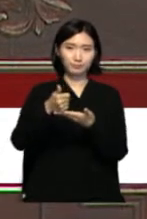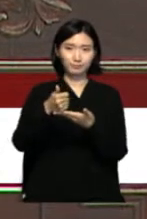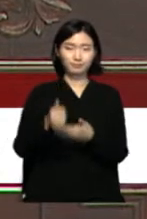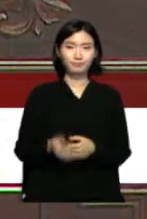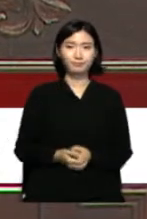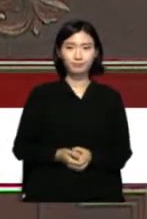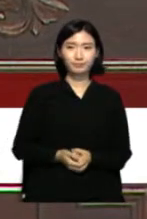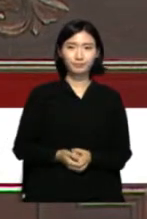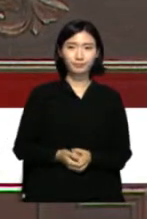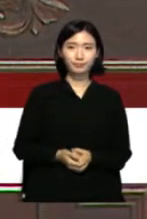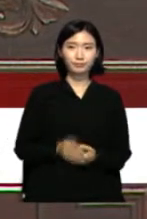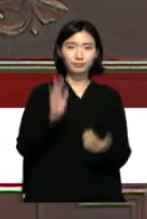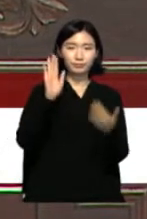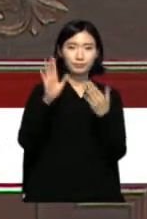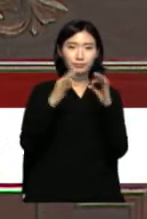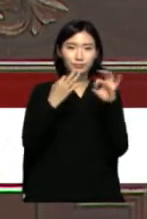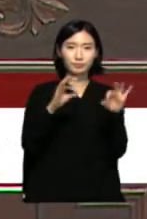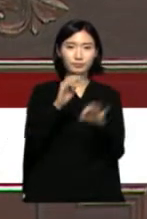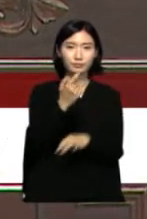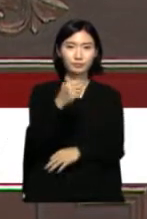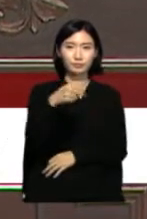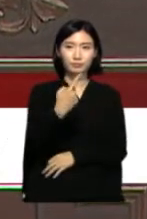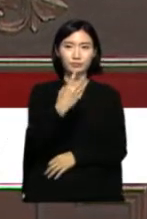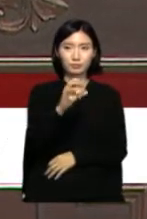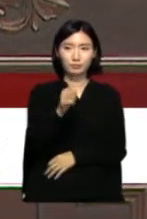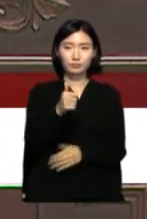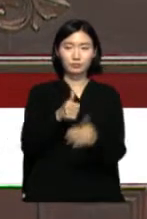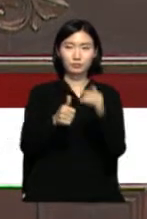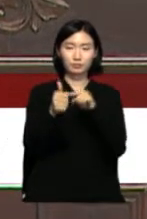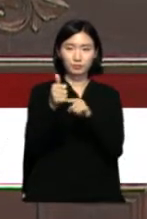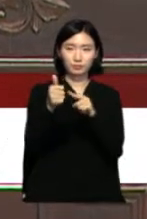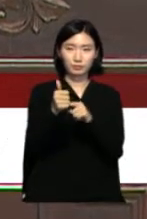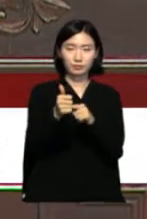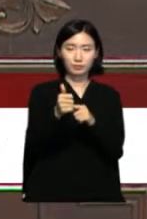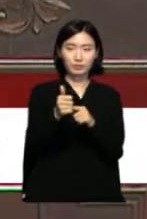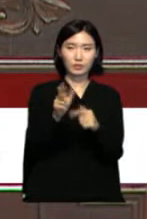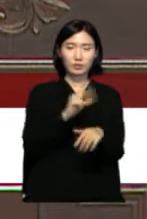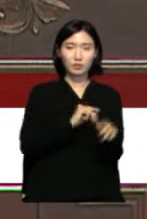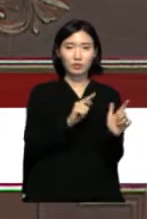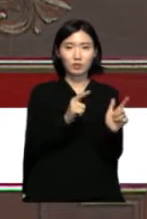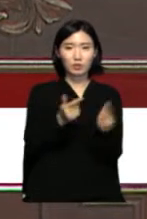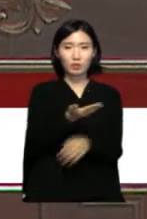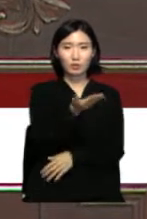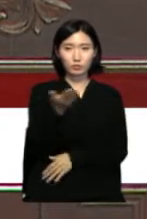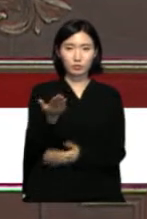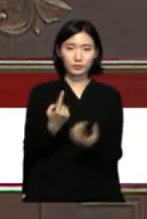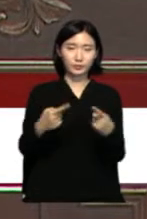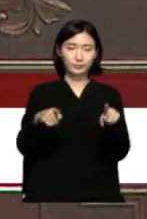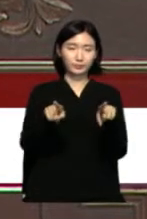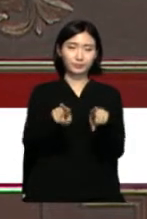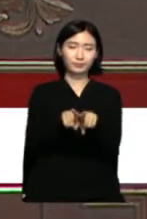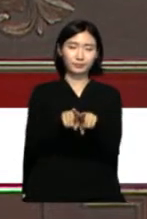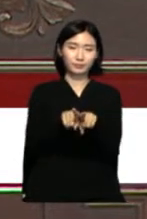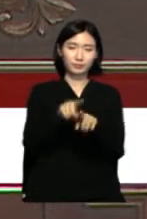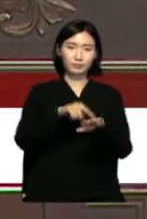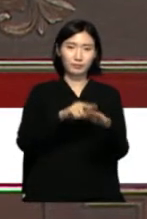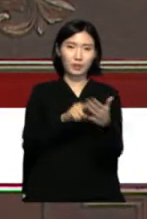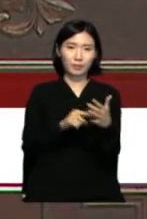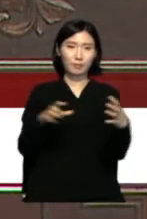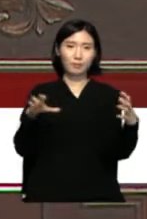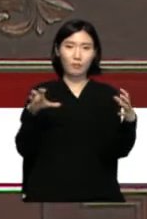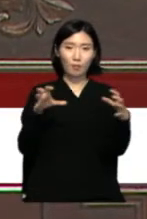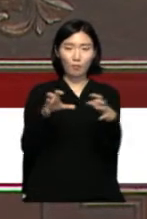드립니다. 앞으로 김복동 의장님과 의원님 여러분과 함께 마음을